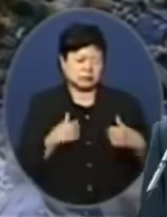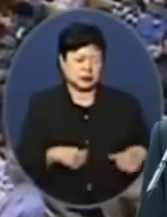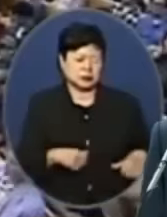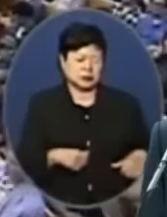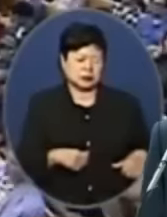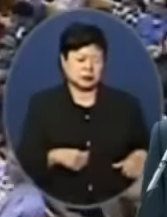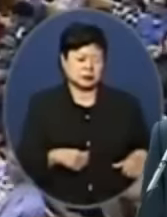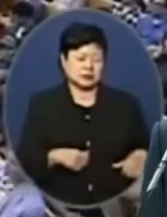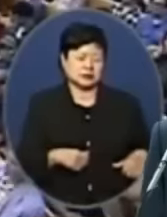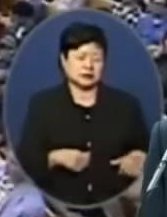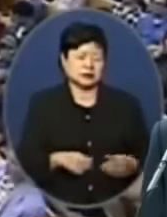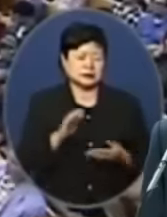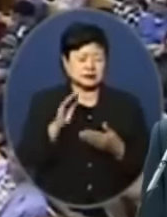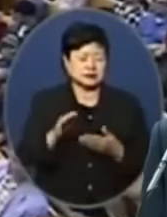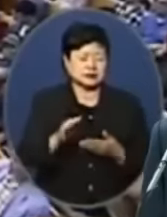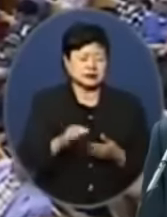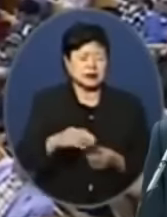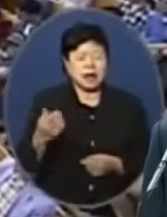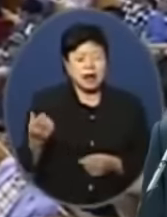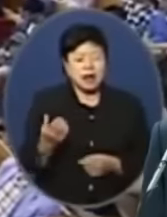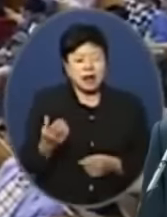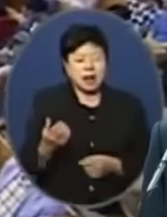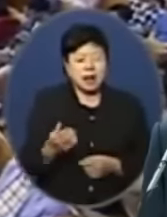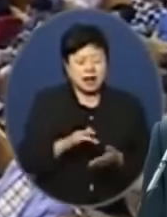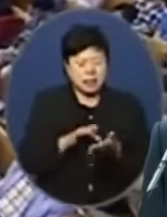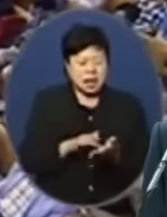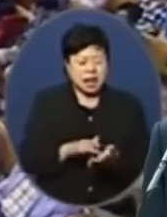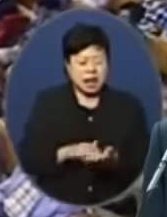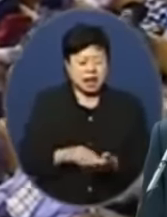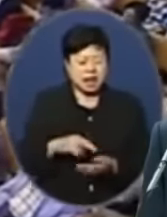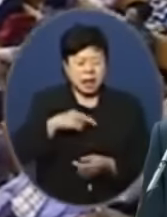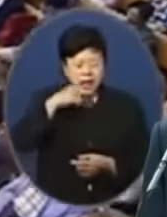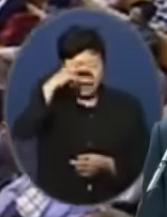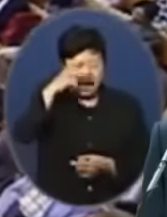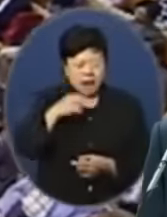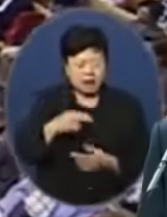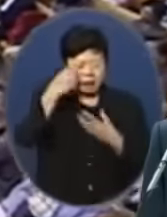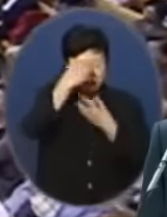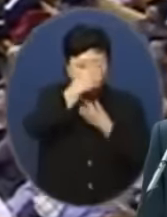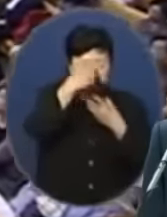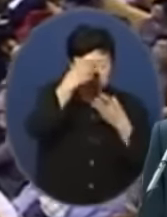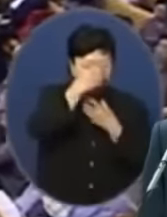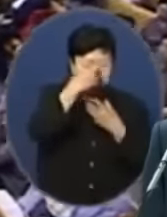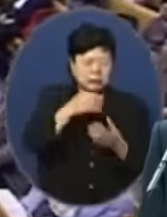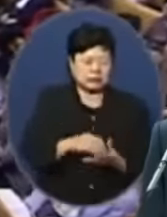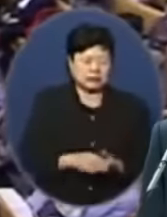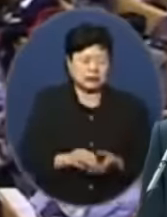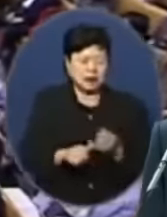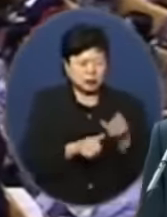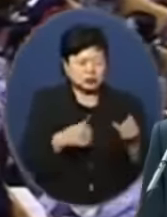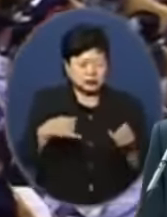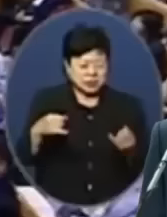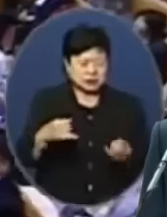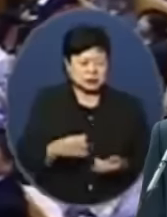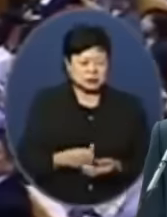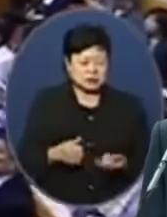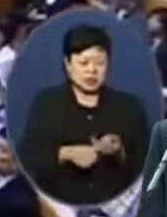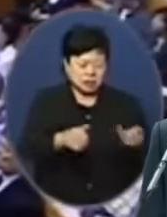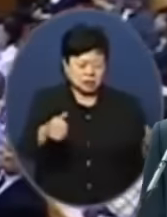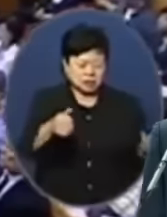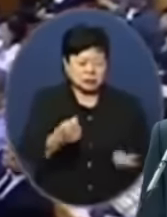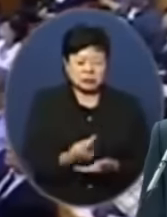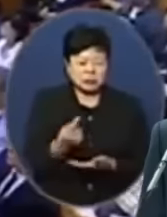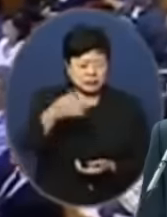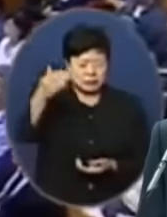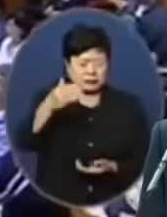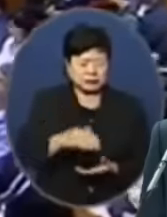것입니다. 그 외에 너무나 아프니까 약물과 알코올에 젖어 살았고 아내와 자녀도 이혼하고